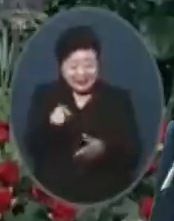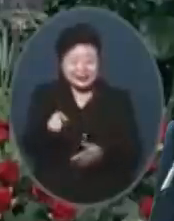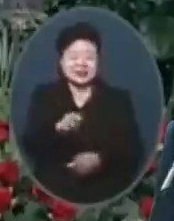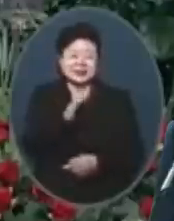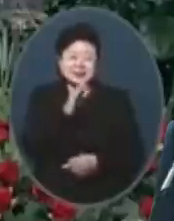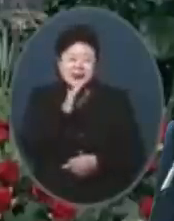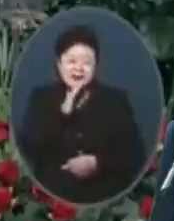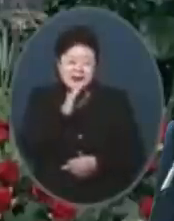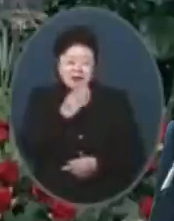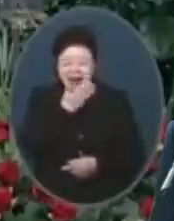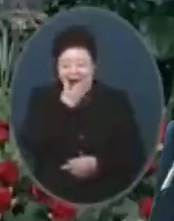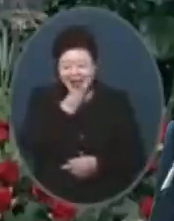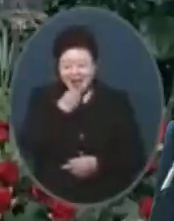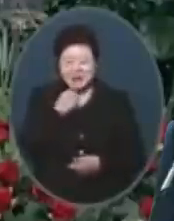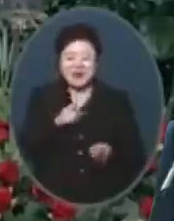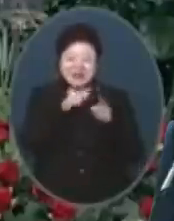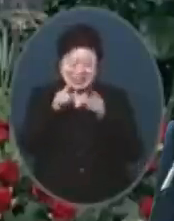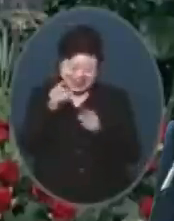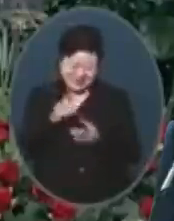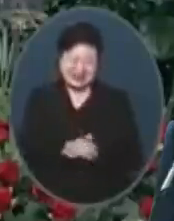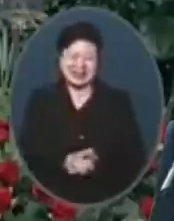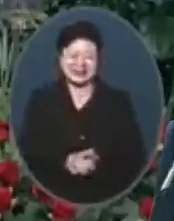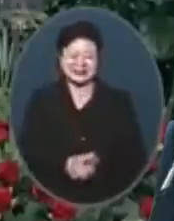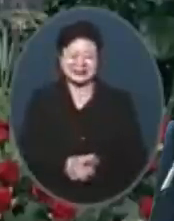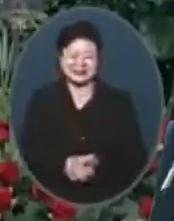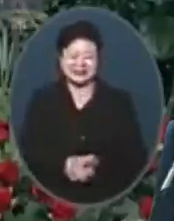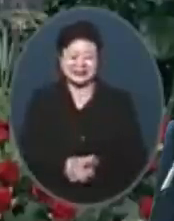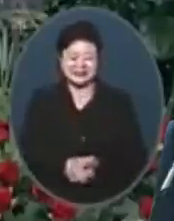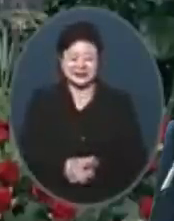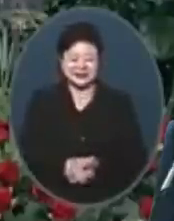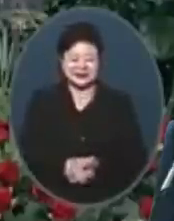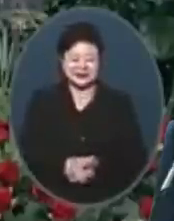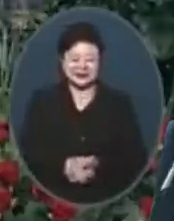참으로 행복한 삶을 사는 것이 되는 것입니다.